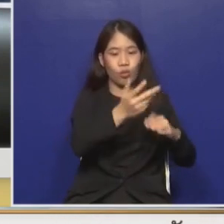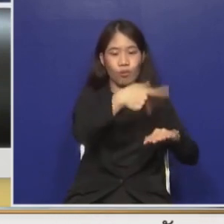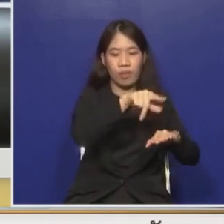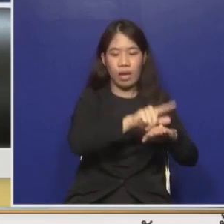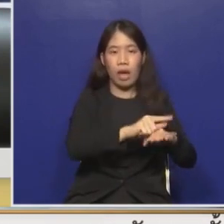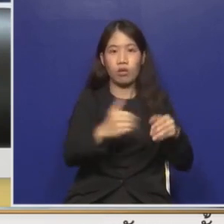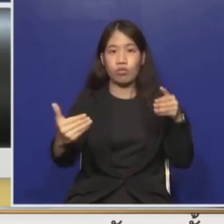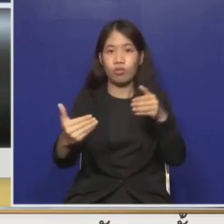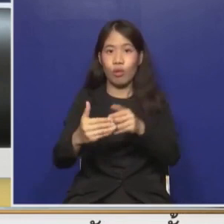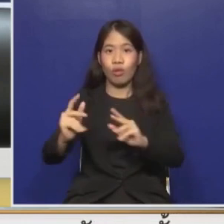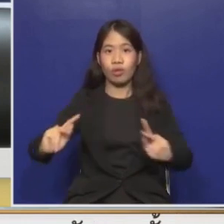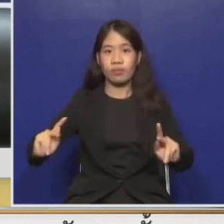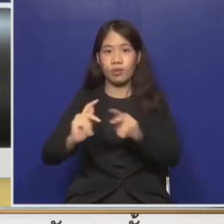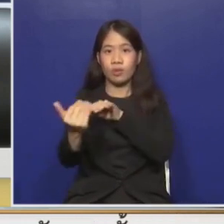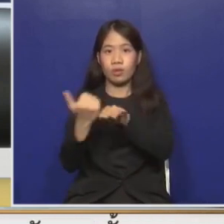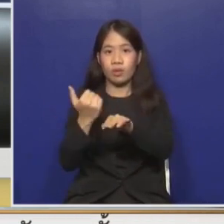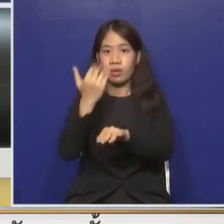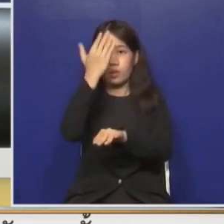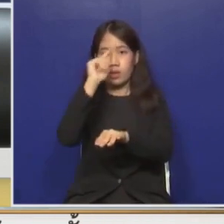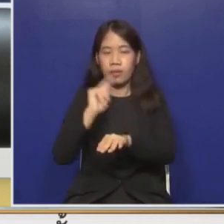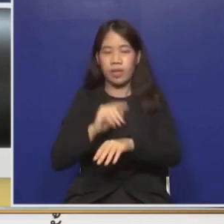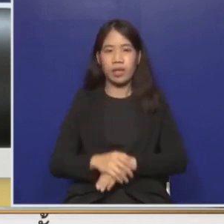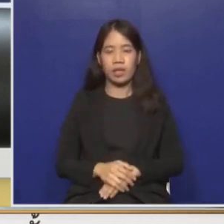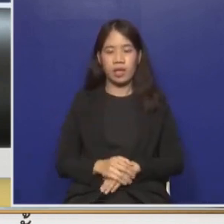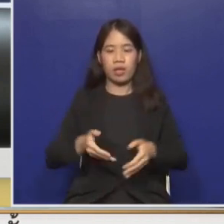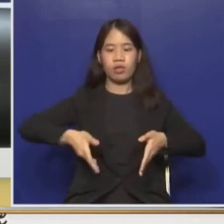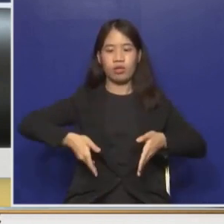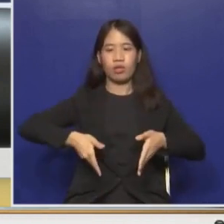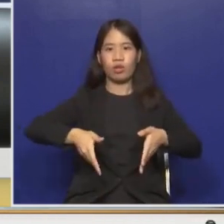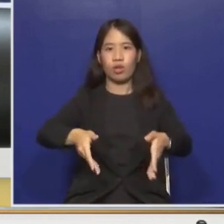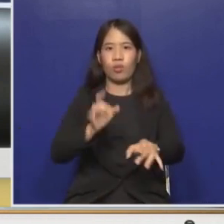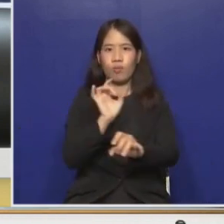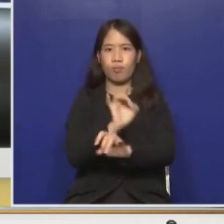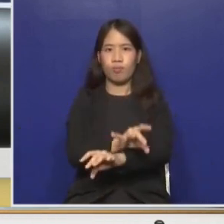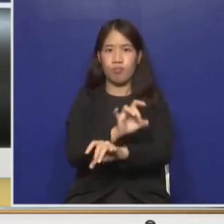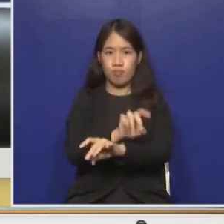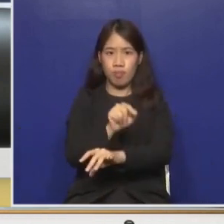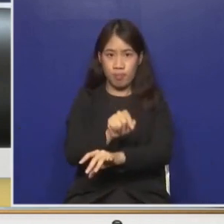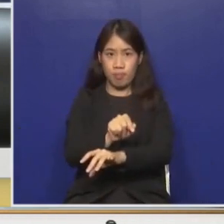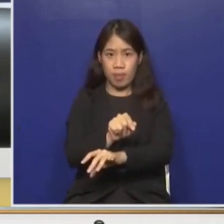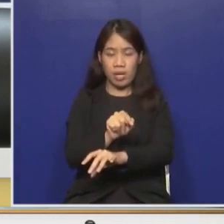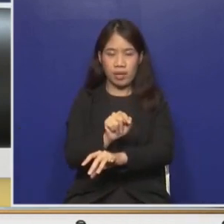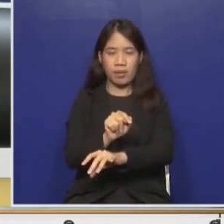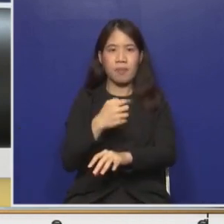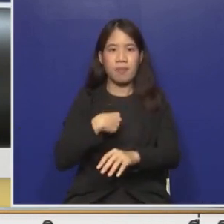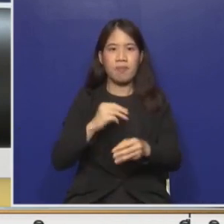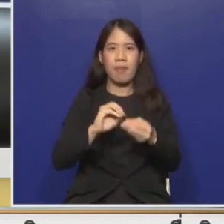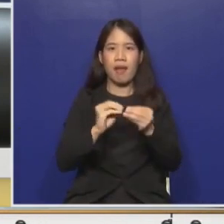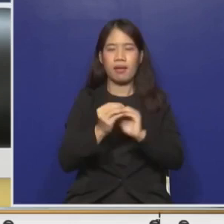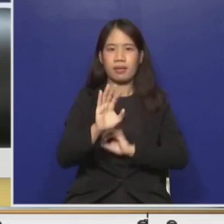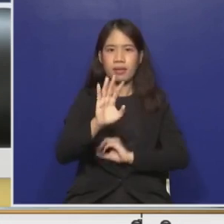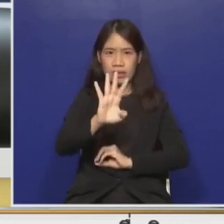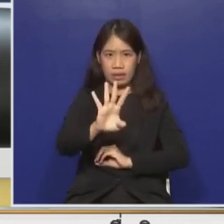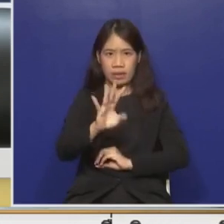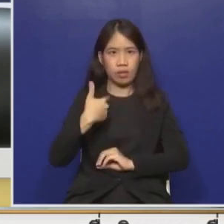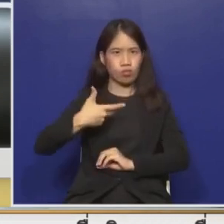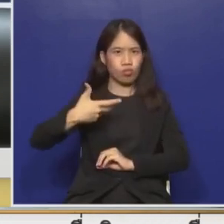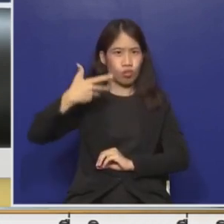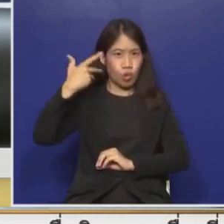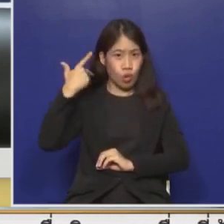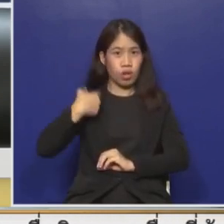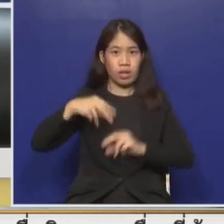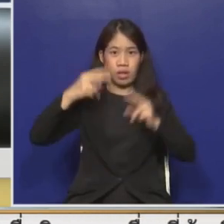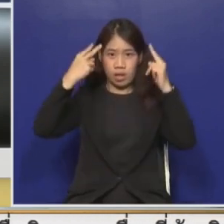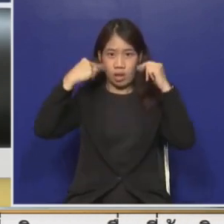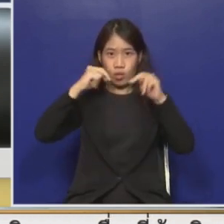งคำนาคมเรื่ด้วยถนนเพศกะเสม ถนนหมายเลข 4ซึ่ท่านประทานสภาา ในขณะที่ดำลงตำแหน่งนายกรัฐมุจ